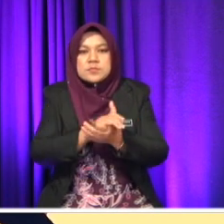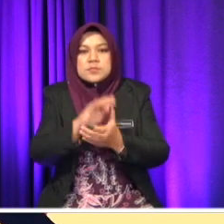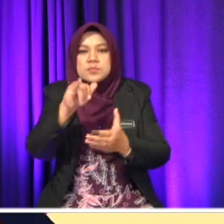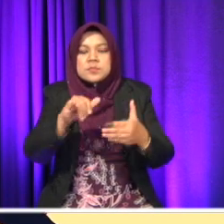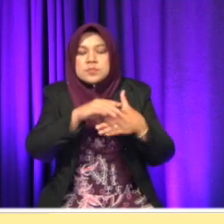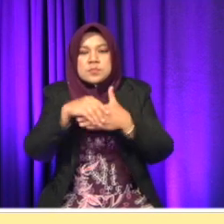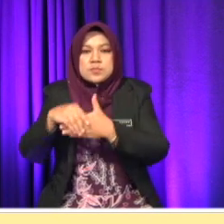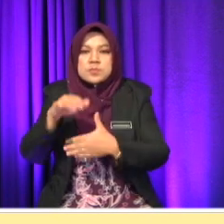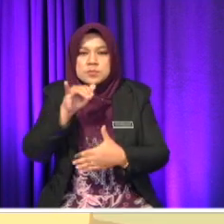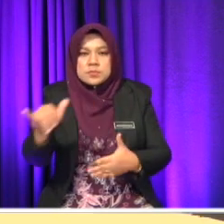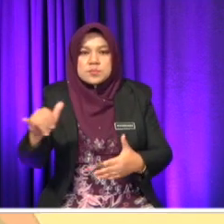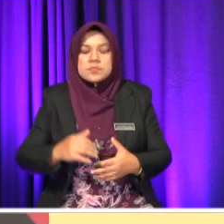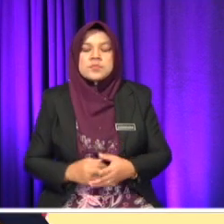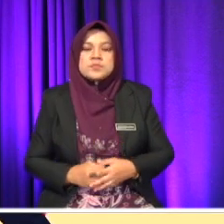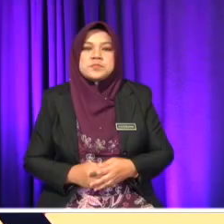dipimpinnya